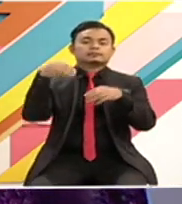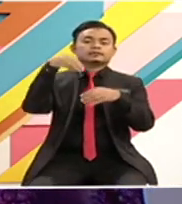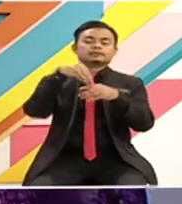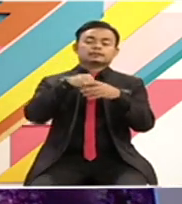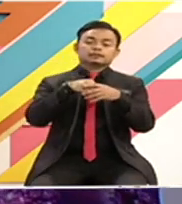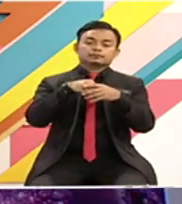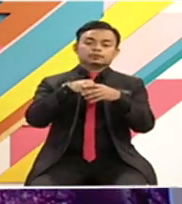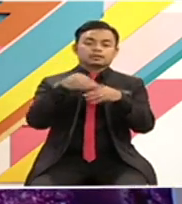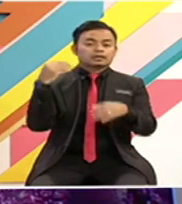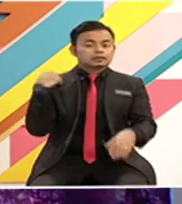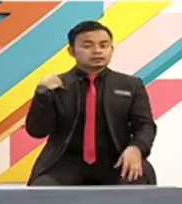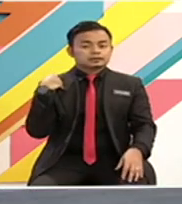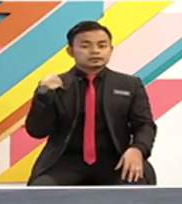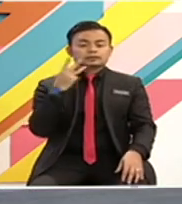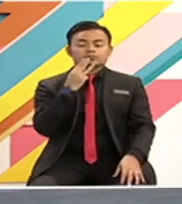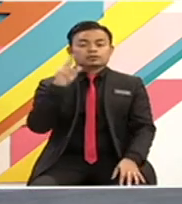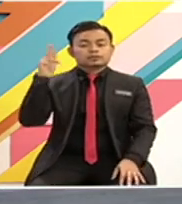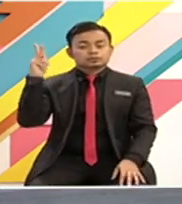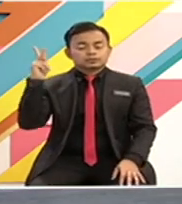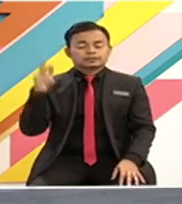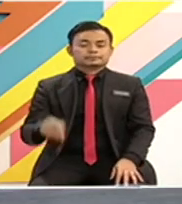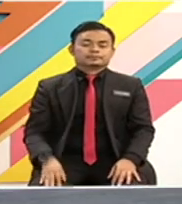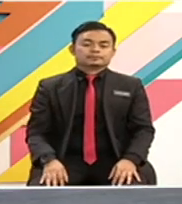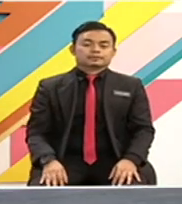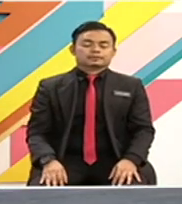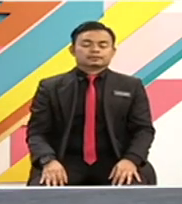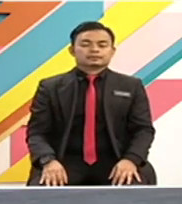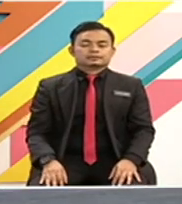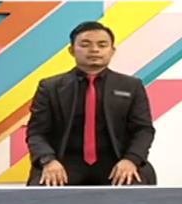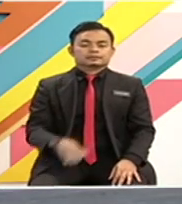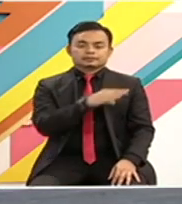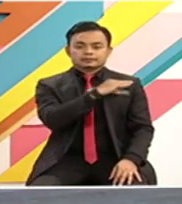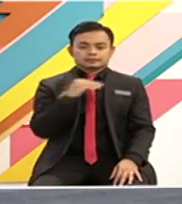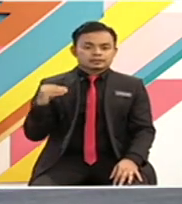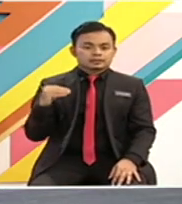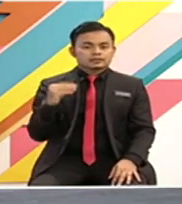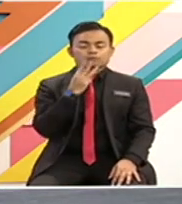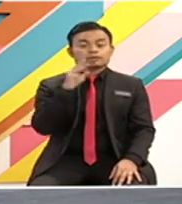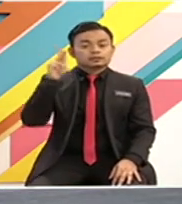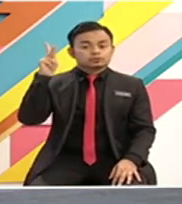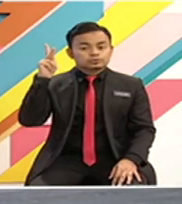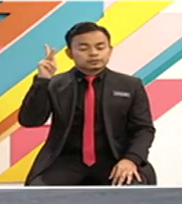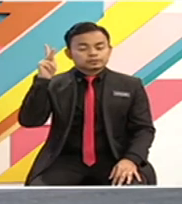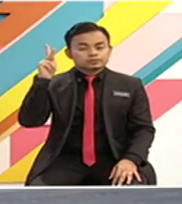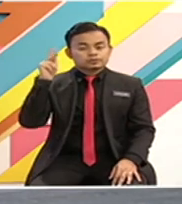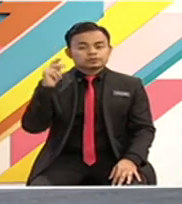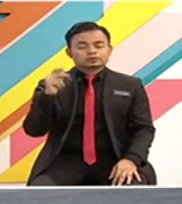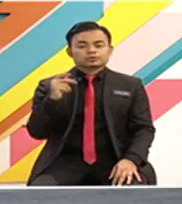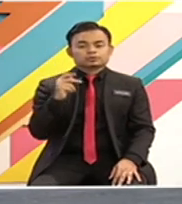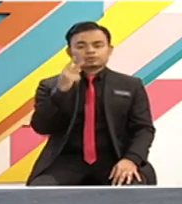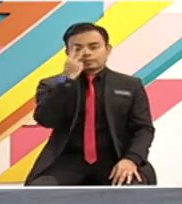ke pulau anak kuning jadi akan menonjolkan warna kuning dan di sinilah timbulnya ciri kontra warna Oke